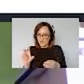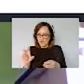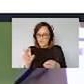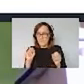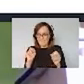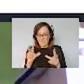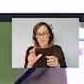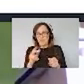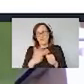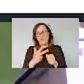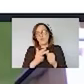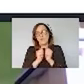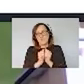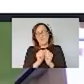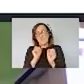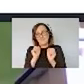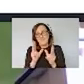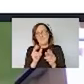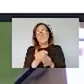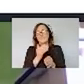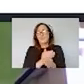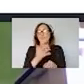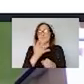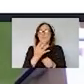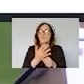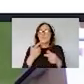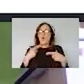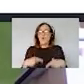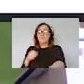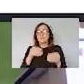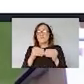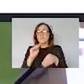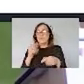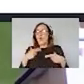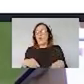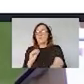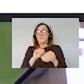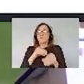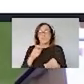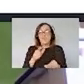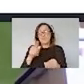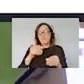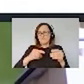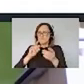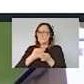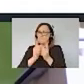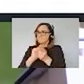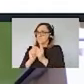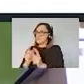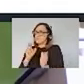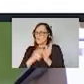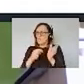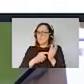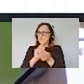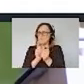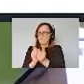tak, i do 30 września, tak. Natomiast była wcześniej mowa o 50 osobach, teraz jest o 100, więc jakby zobaczcie Państwo, że to się na bieżąco zmienia, bo